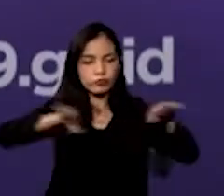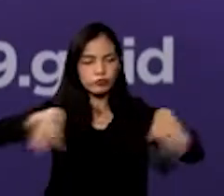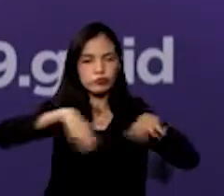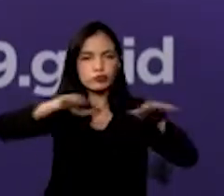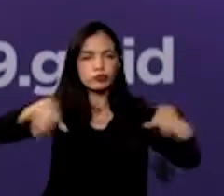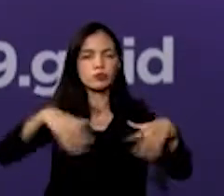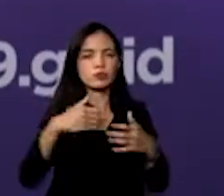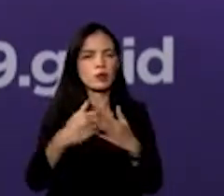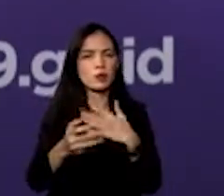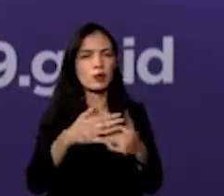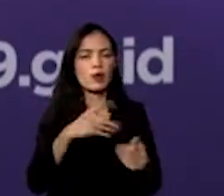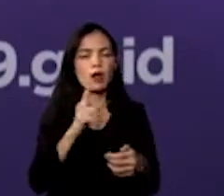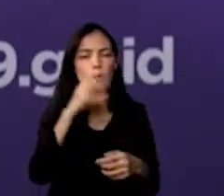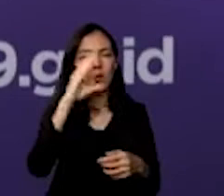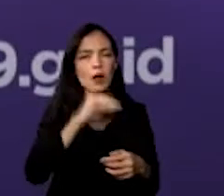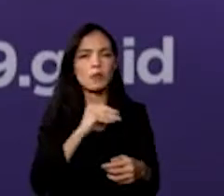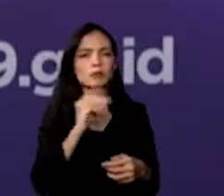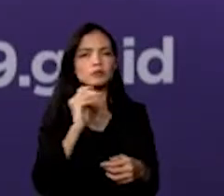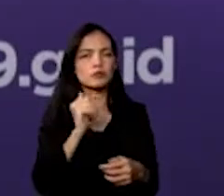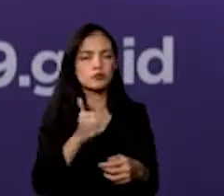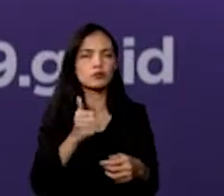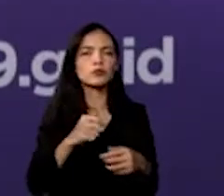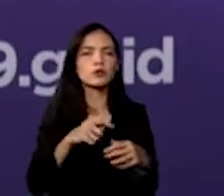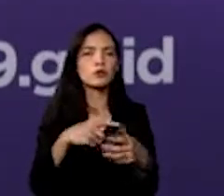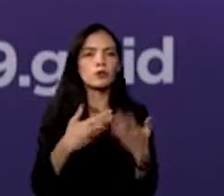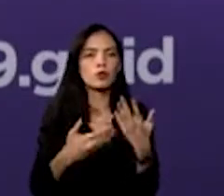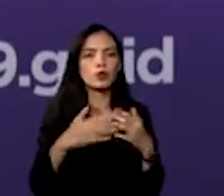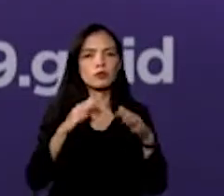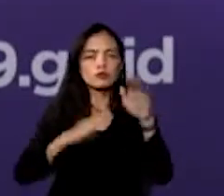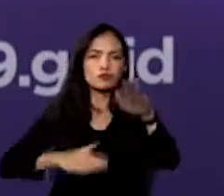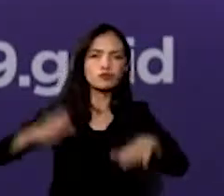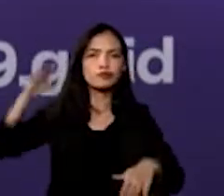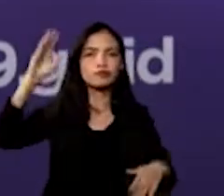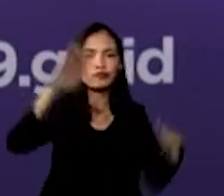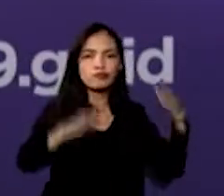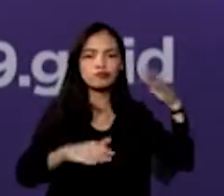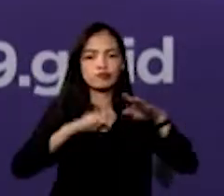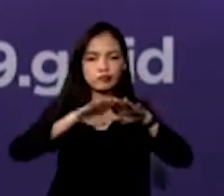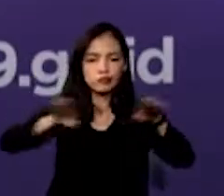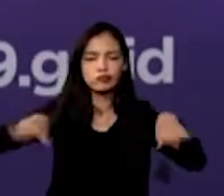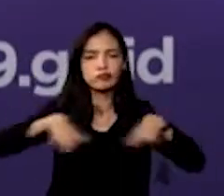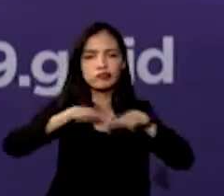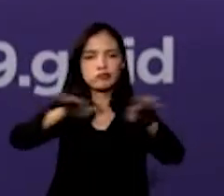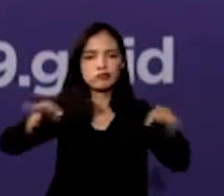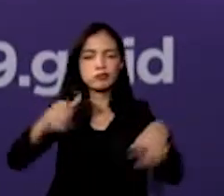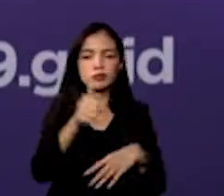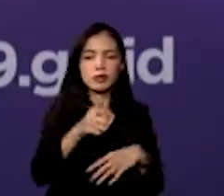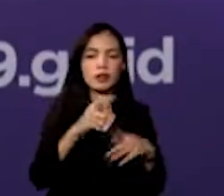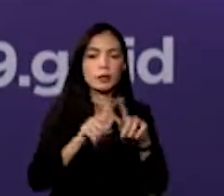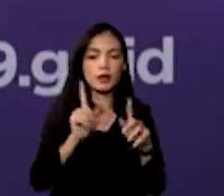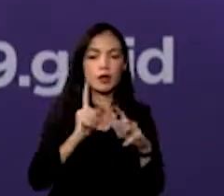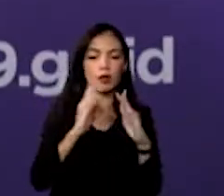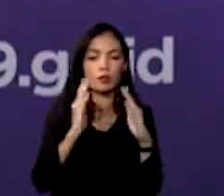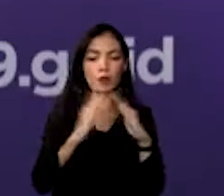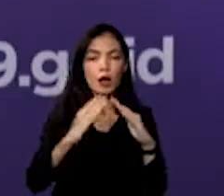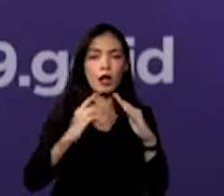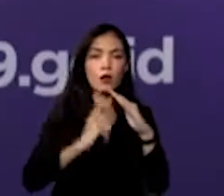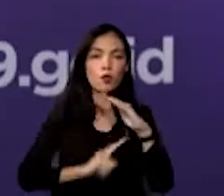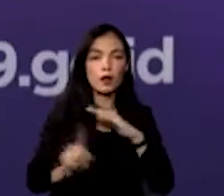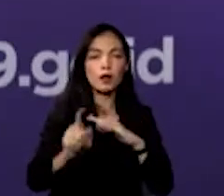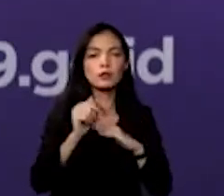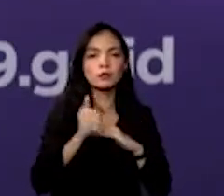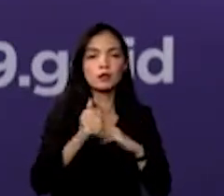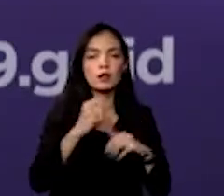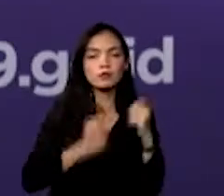ya yang sudah paham untuk naik trem atau swim tapi kalau yang di luar rumah ya begitu juga kita